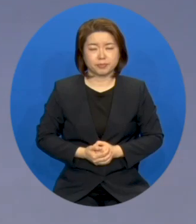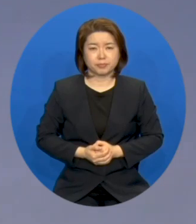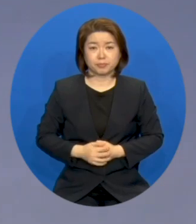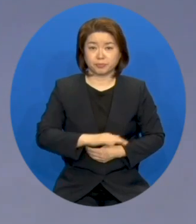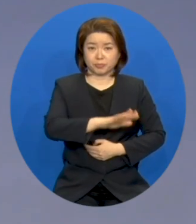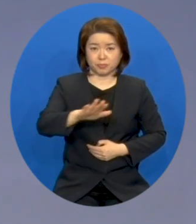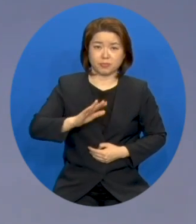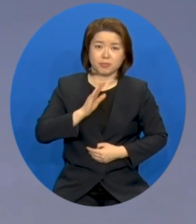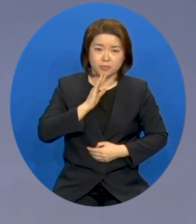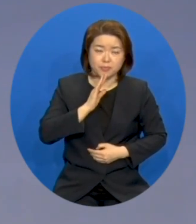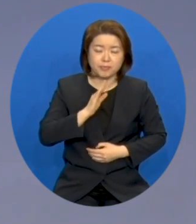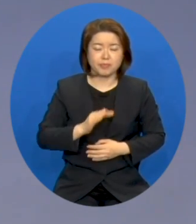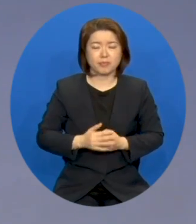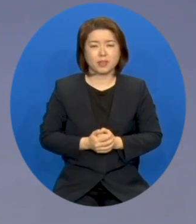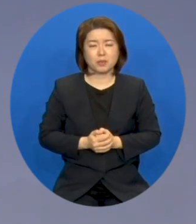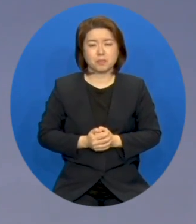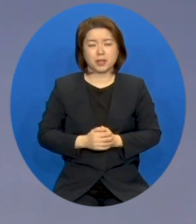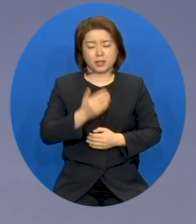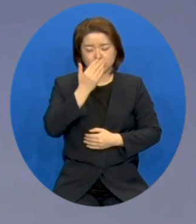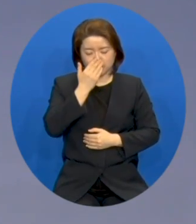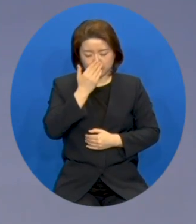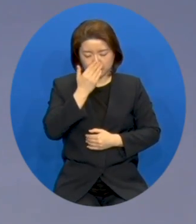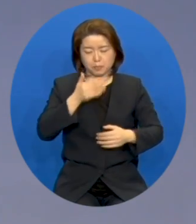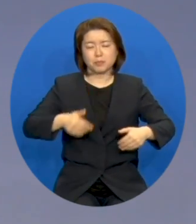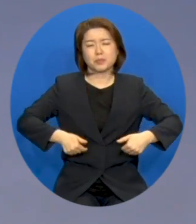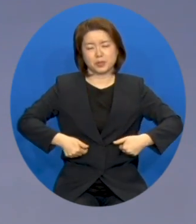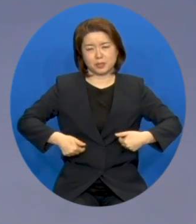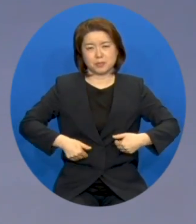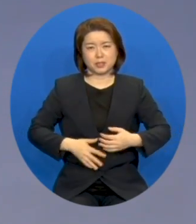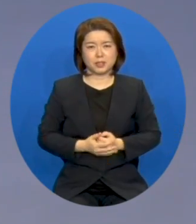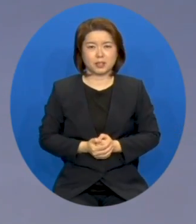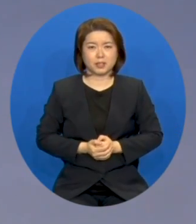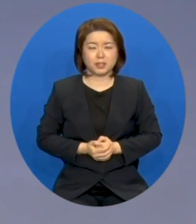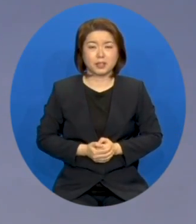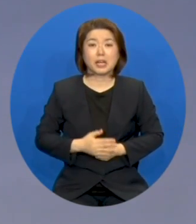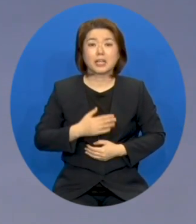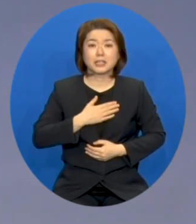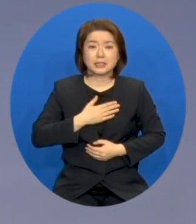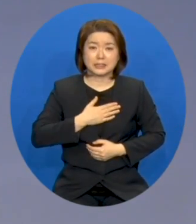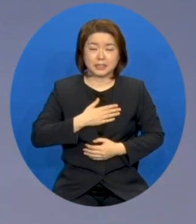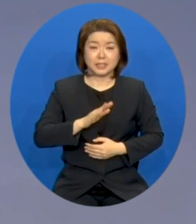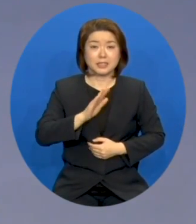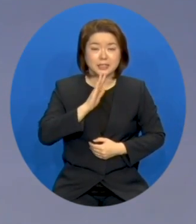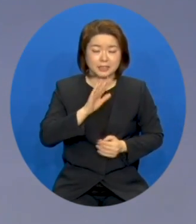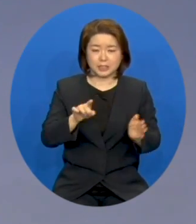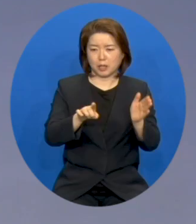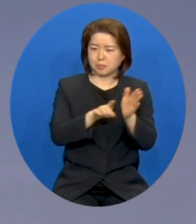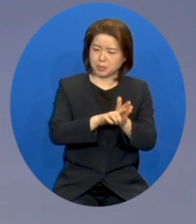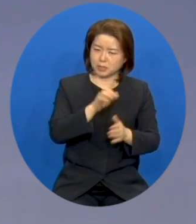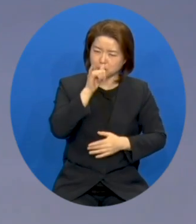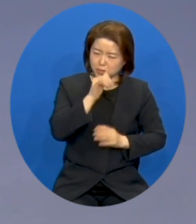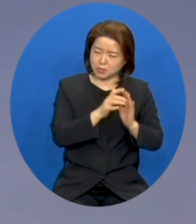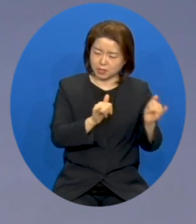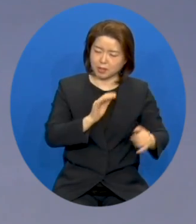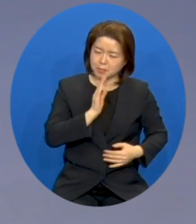우리가 정말 겸손해야 합니다. 나는 진짜 믿음이 있는